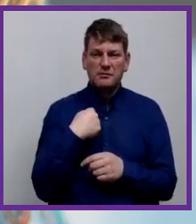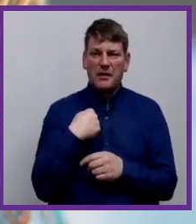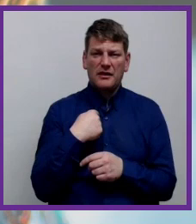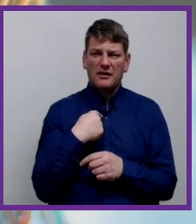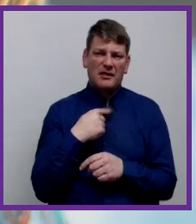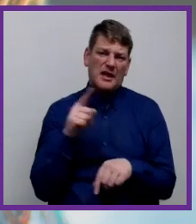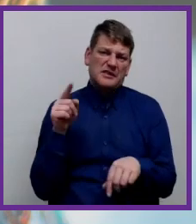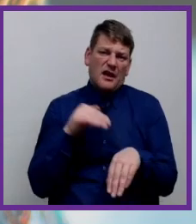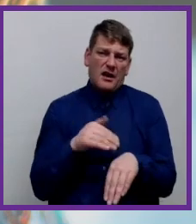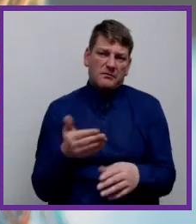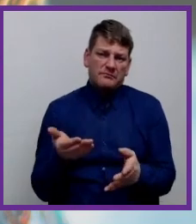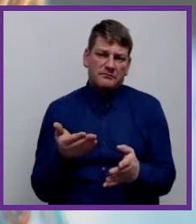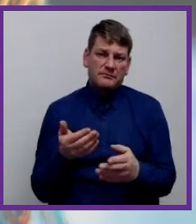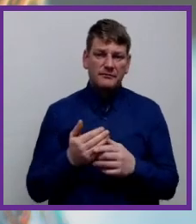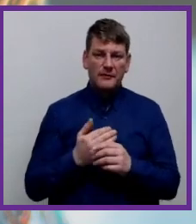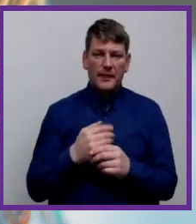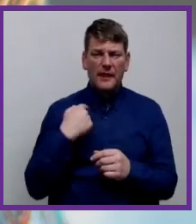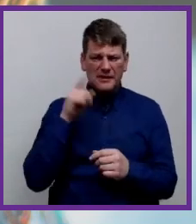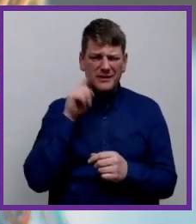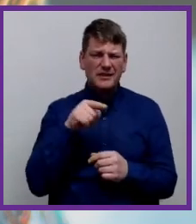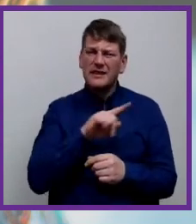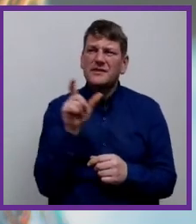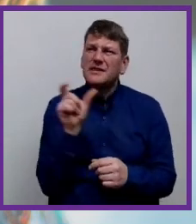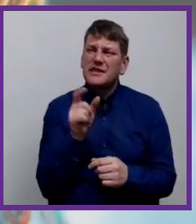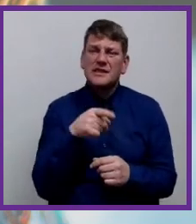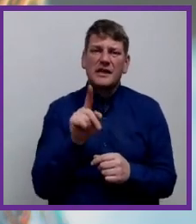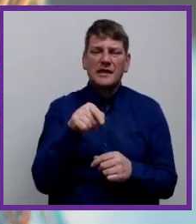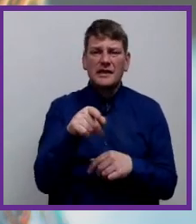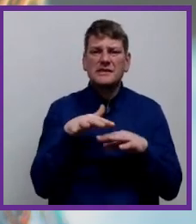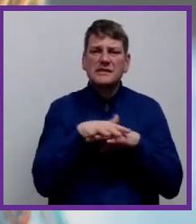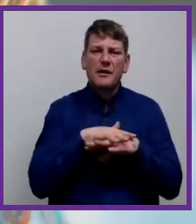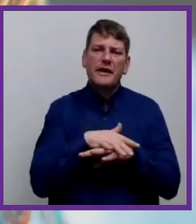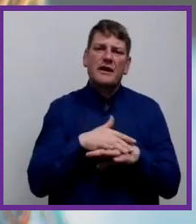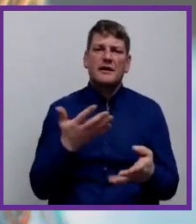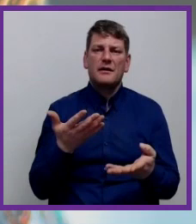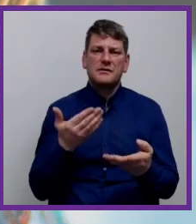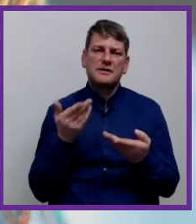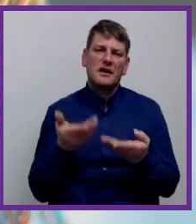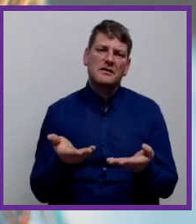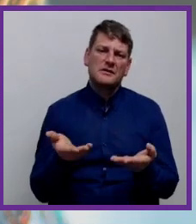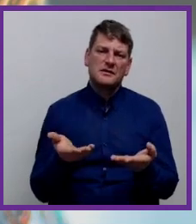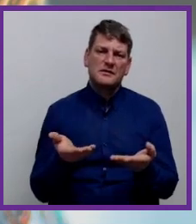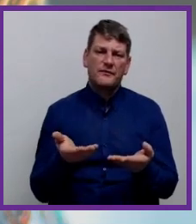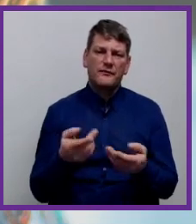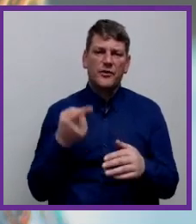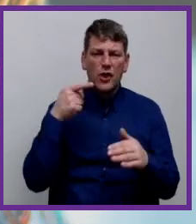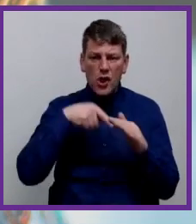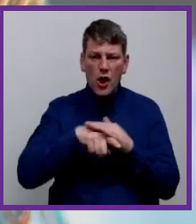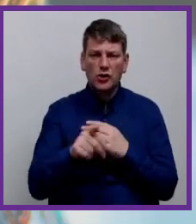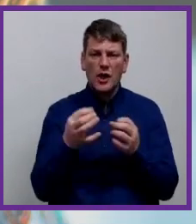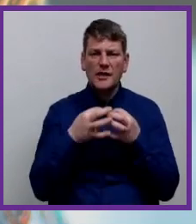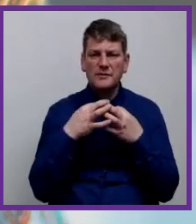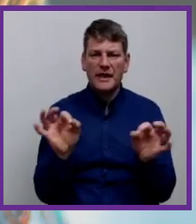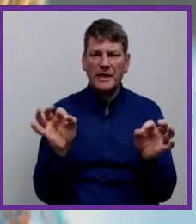neskar. Nu, es nezinu, man liekas, tas ir izāk tāda no sabiedrības tādas iekšējās